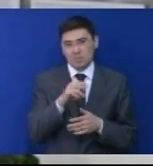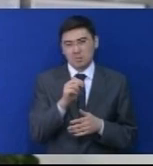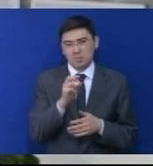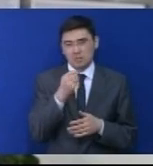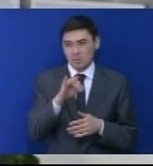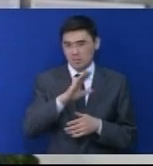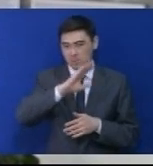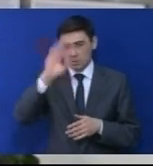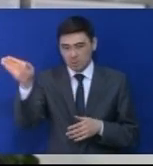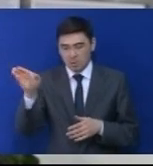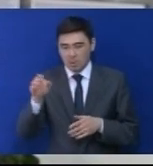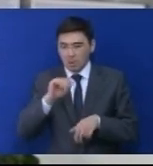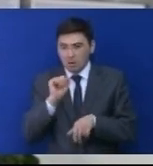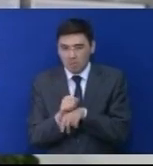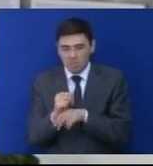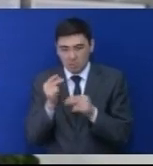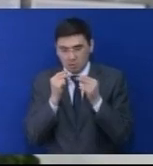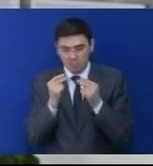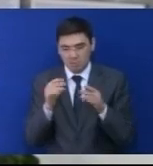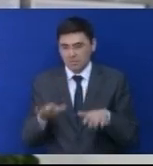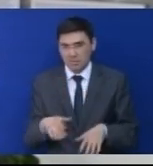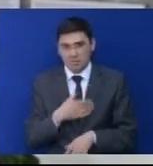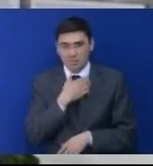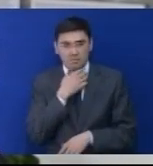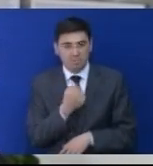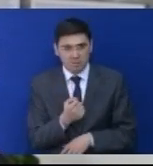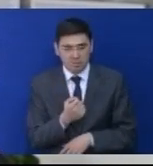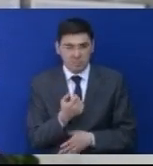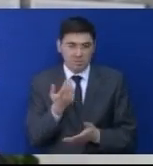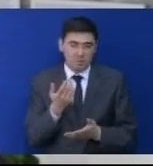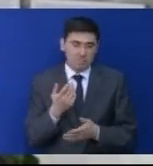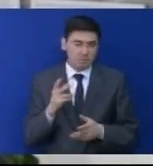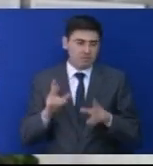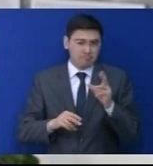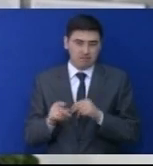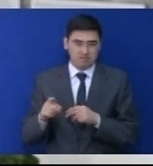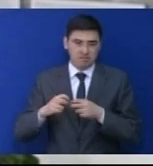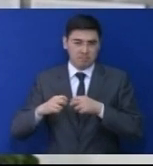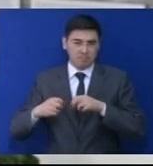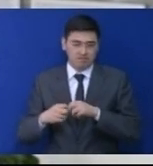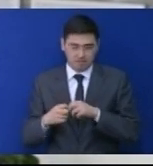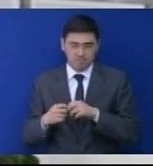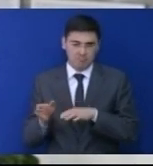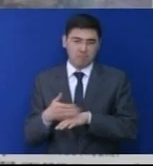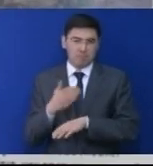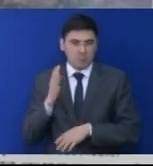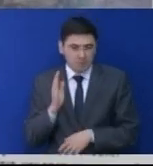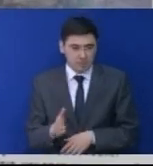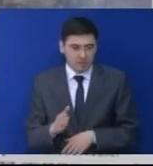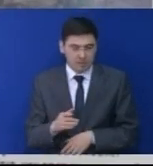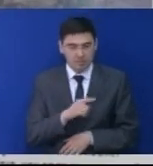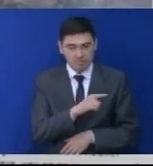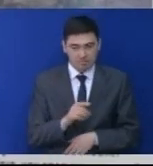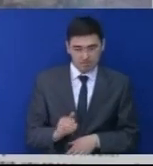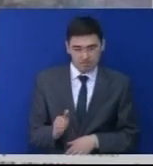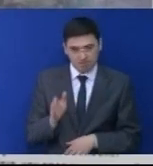жолда да тоқтап тамақтан алмайсың. Алдағы уақытта бұл мәселе шешіледі деп үміттенеміз. Кәсіпкерлеріміз назар аударып